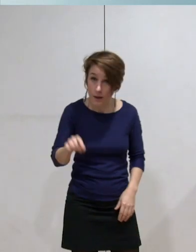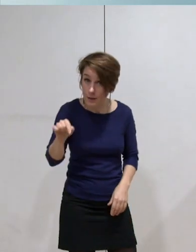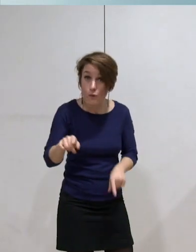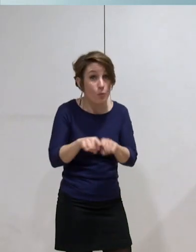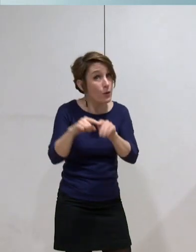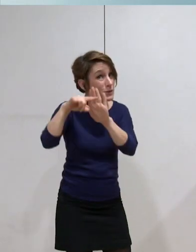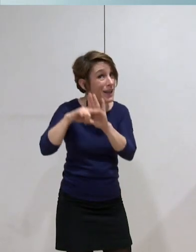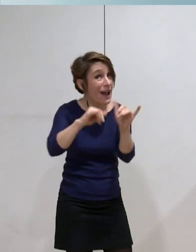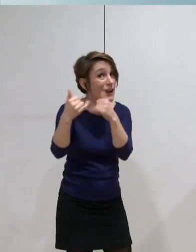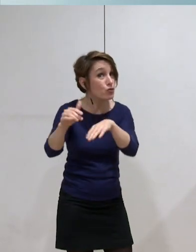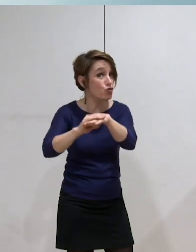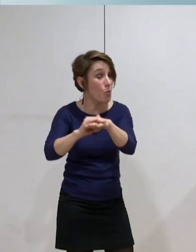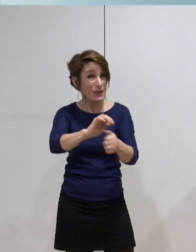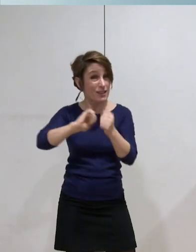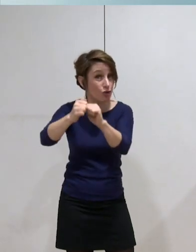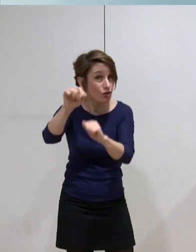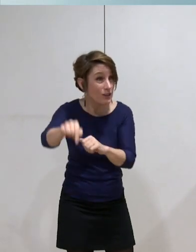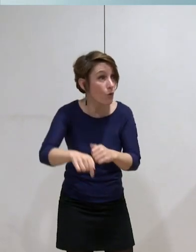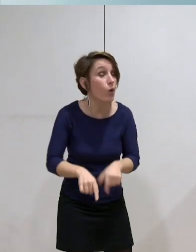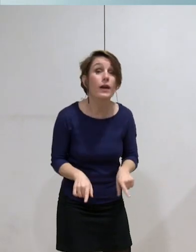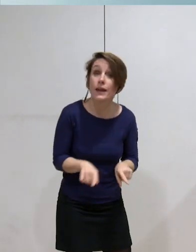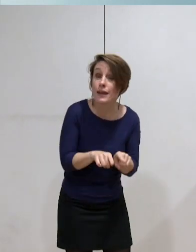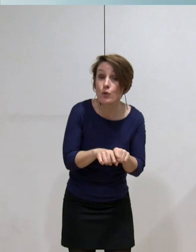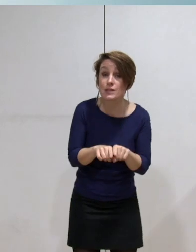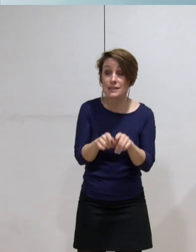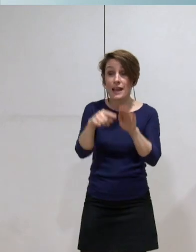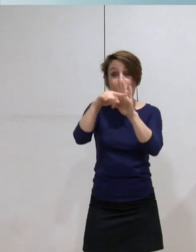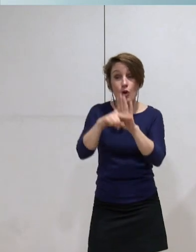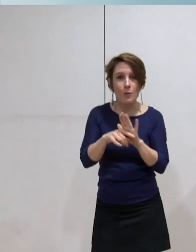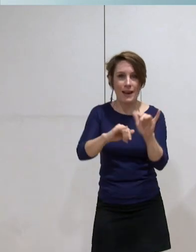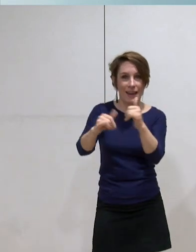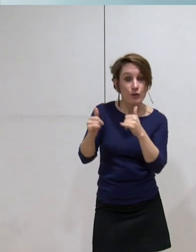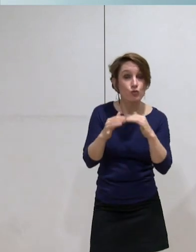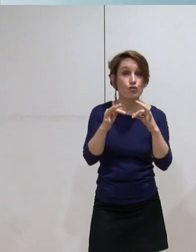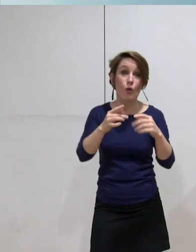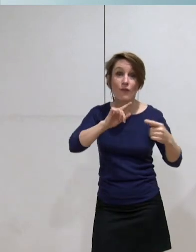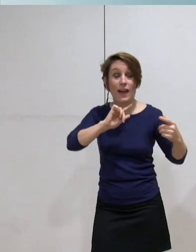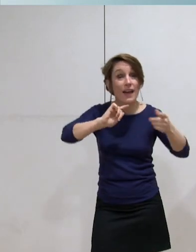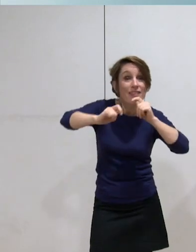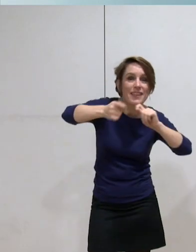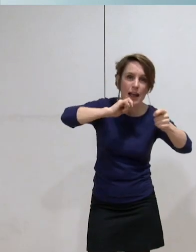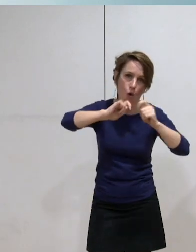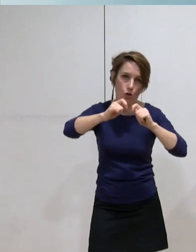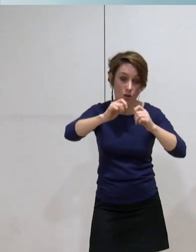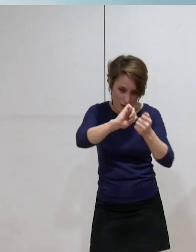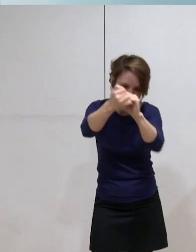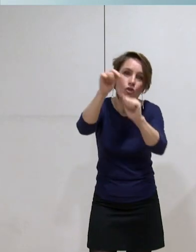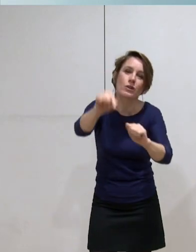politiques et même les règles du jeu de la façon dont on peut dialoguer aussi et